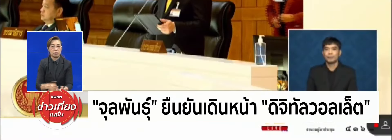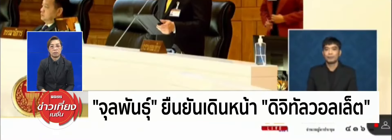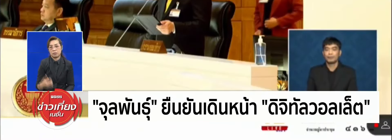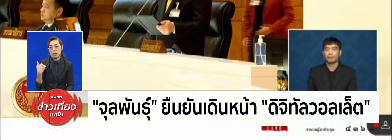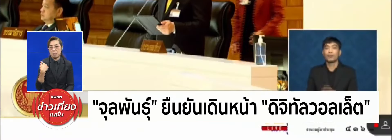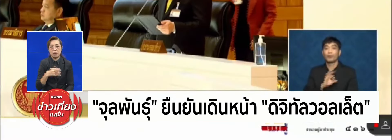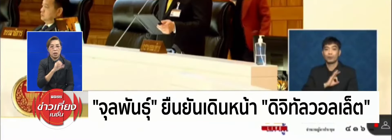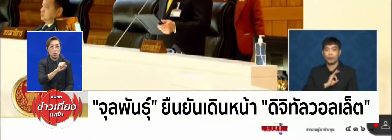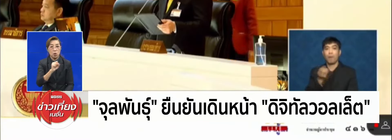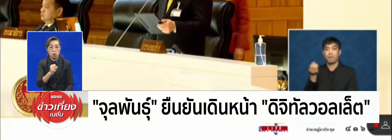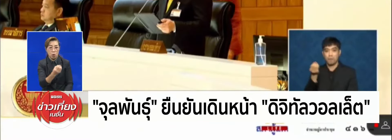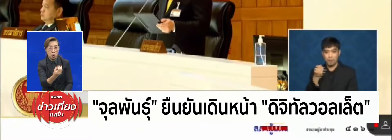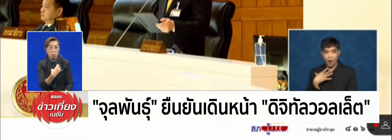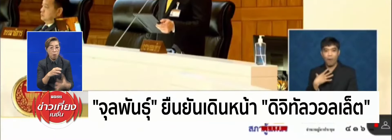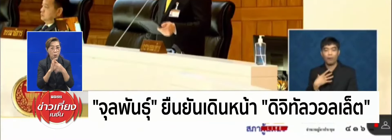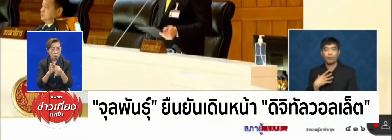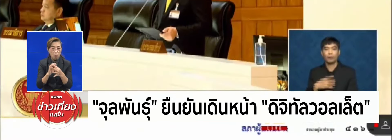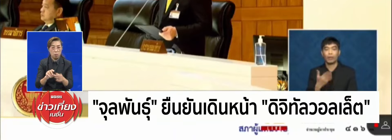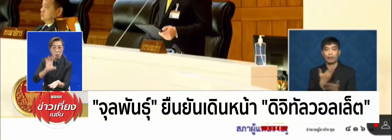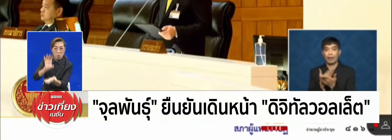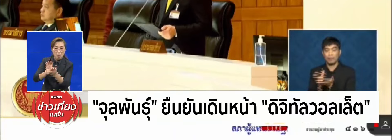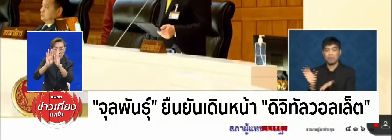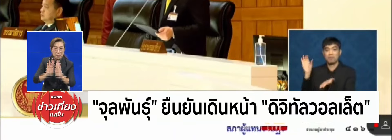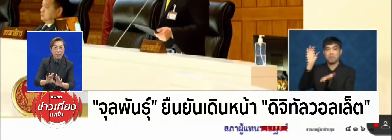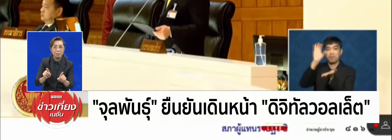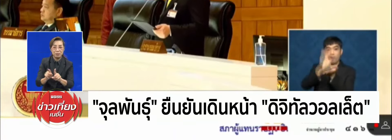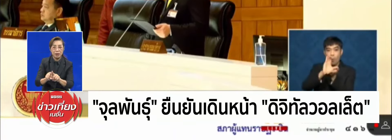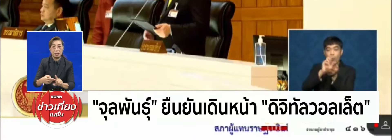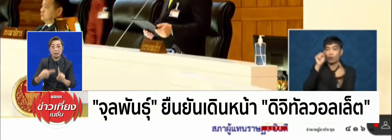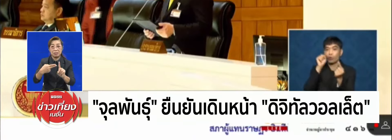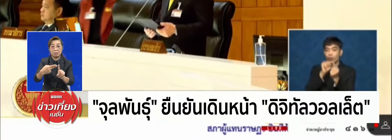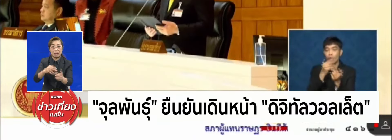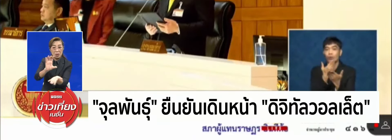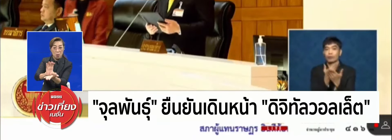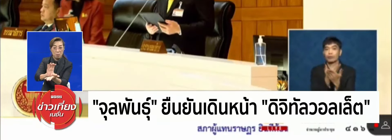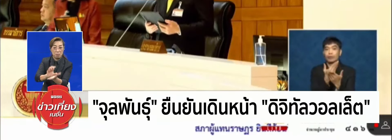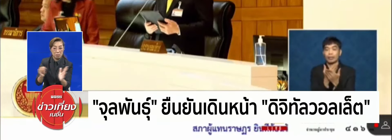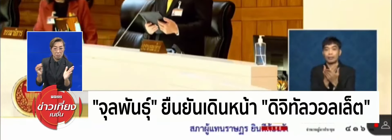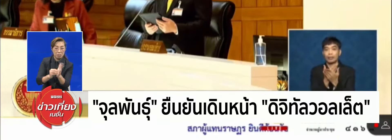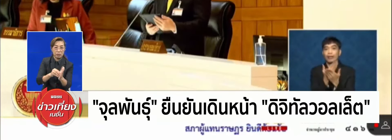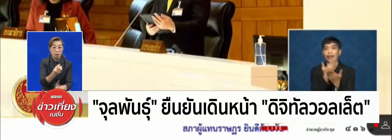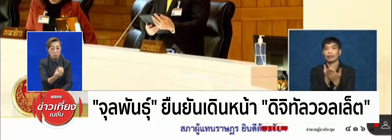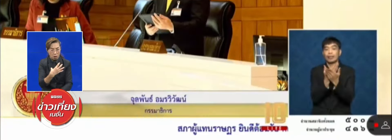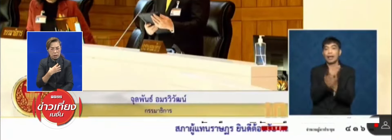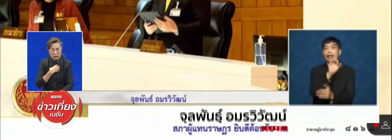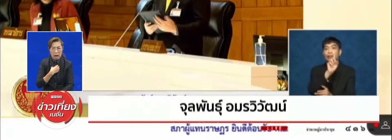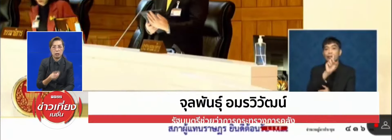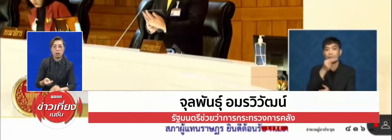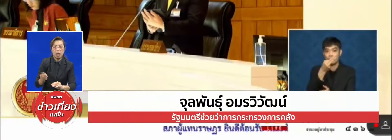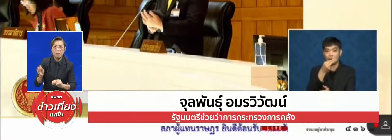านสมาชิกเป็นห่วงในเรื่องของการตั้งงบประมาณเช่นดิจิตอลวอลเล็ตนะครับก็อยากจะให้บรรจุเข้าไปในงบประม